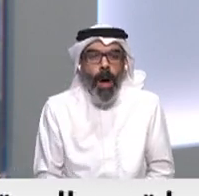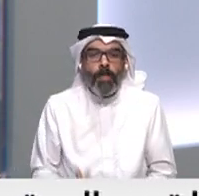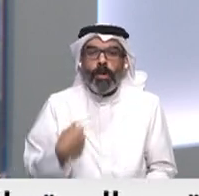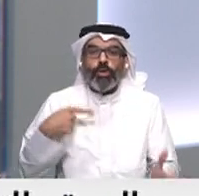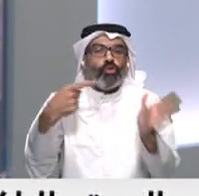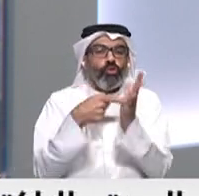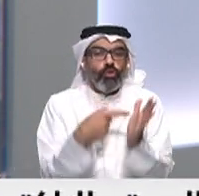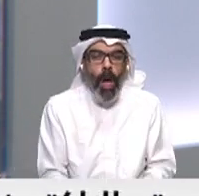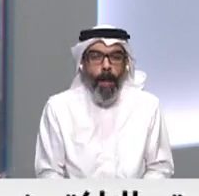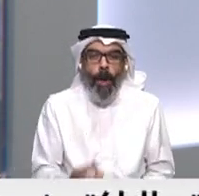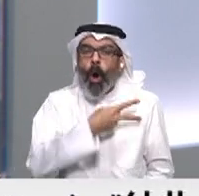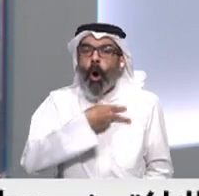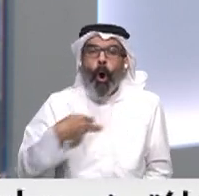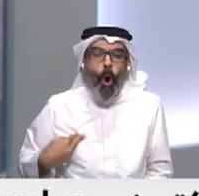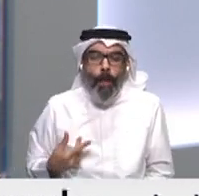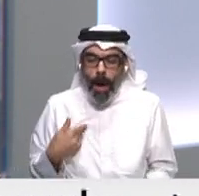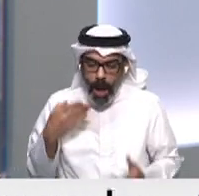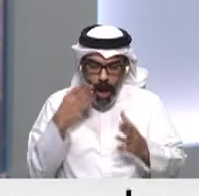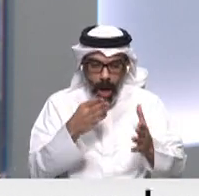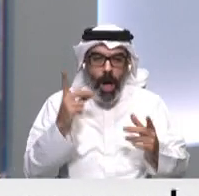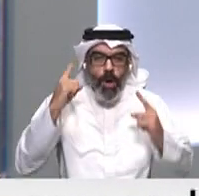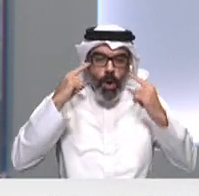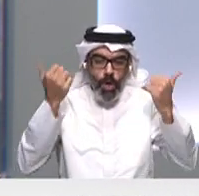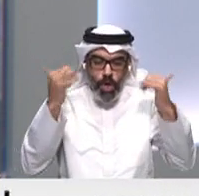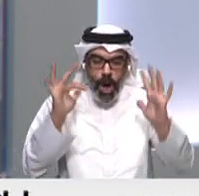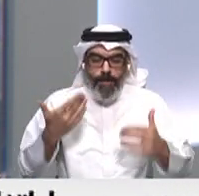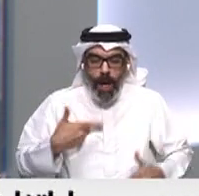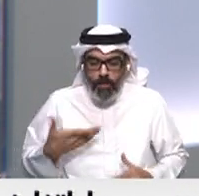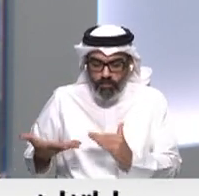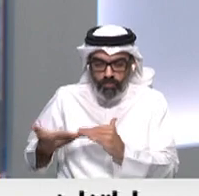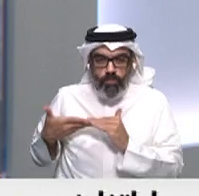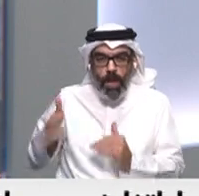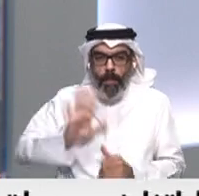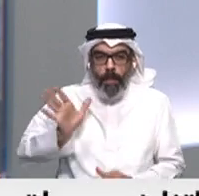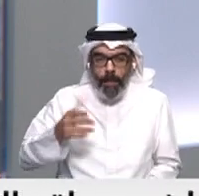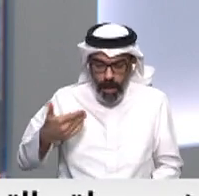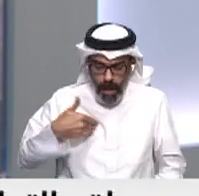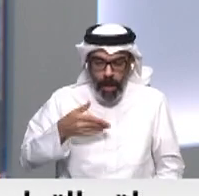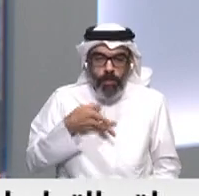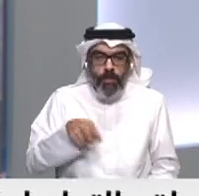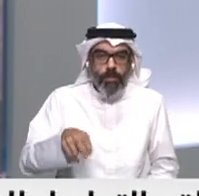ليستطيعوا التنقل بحرية دون مساعدة من الآخرين.